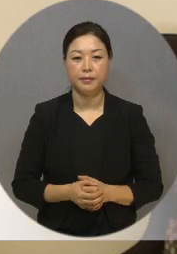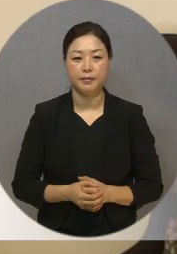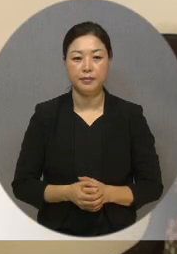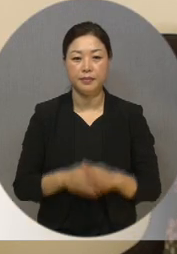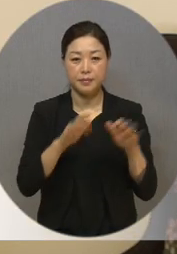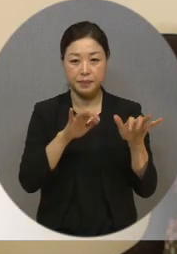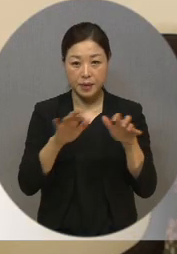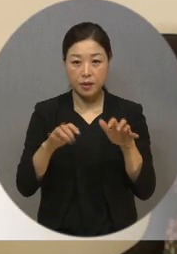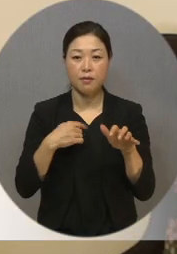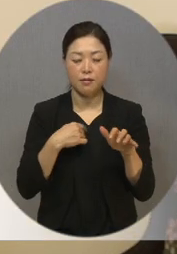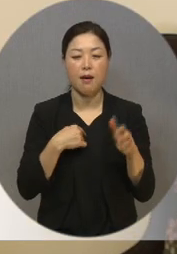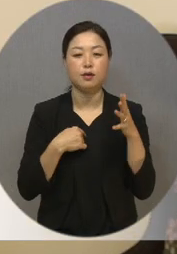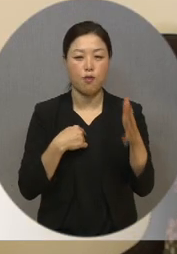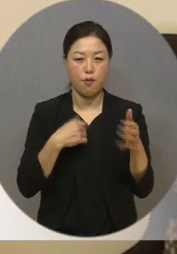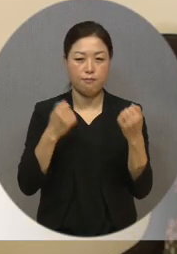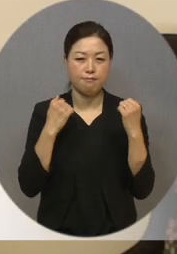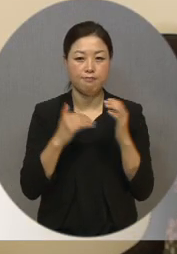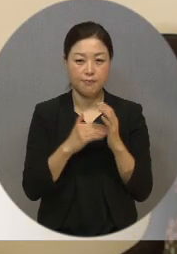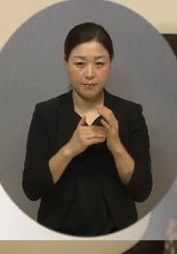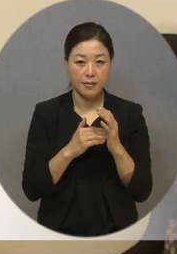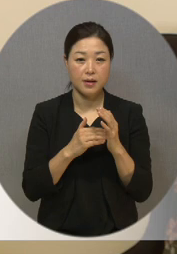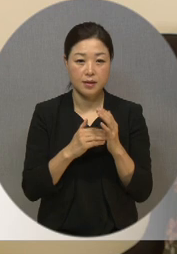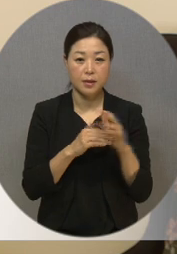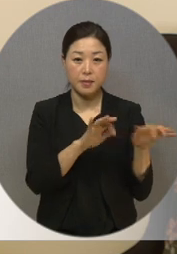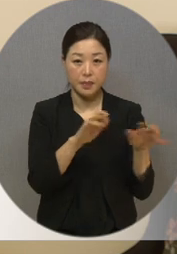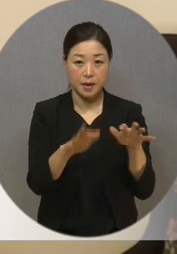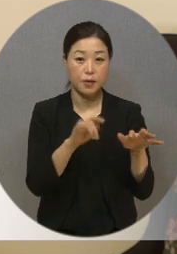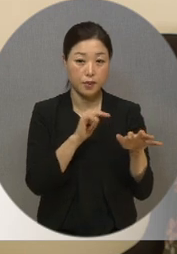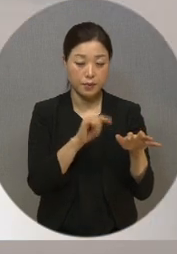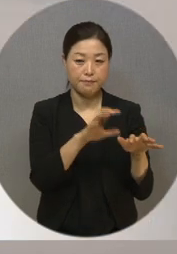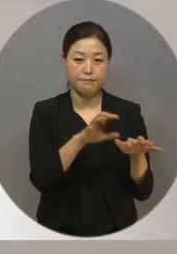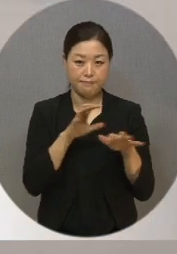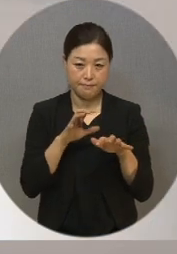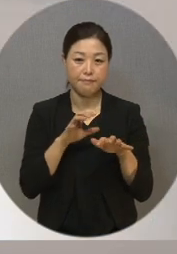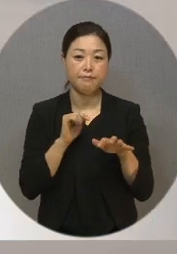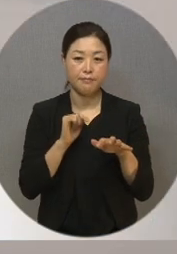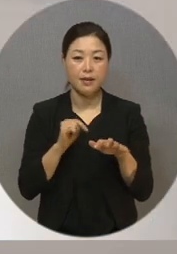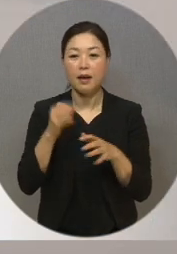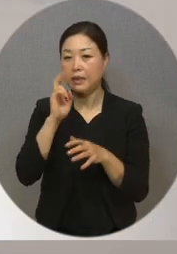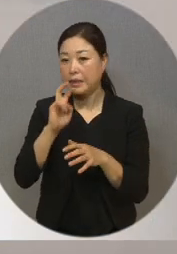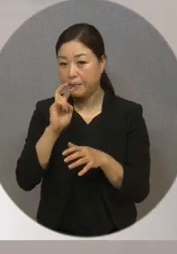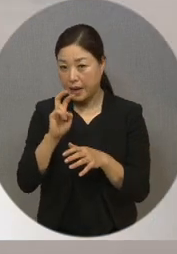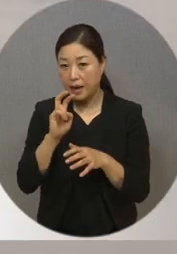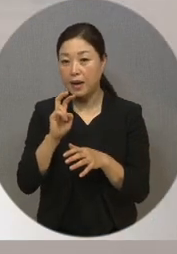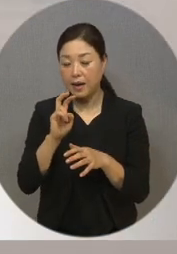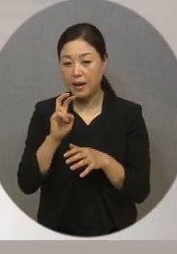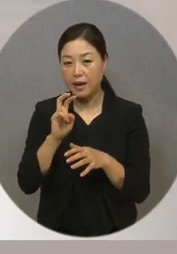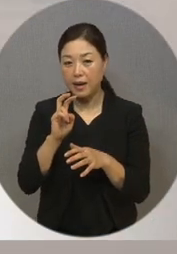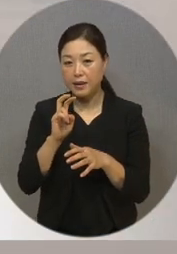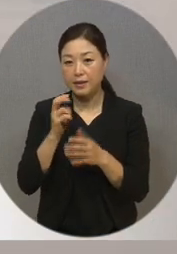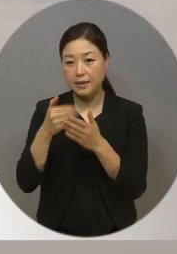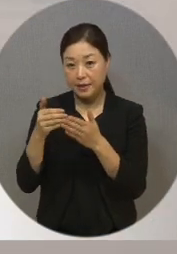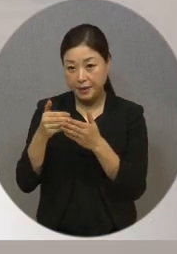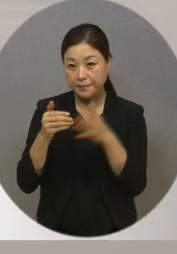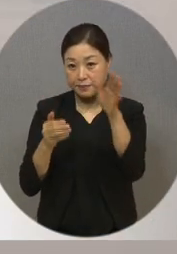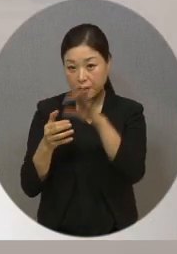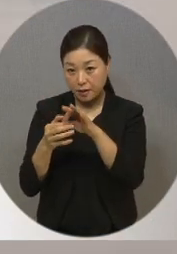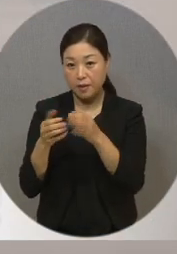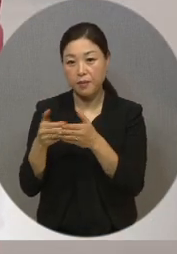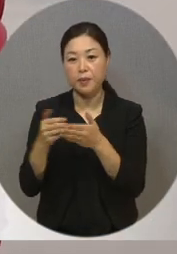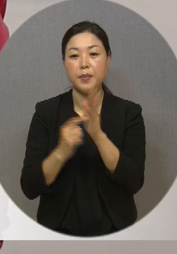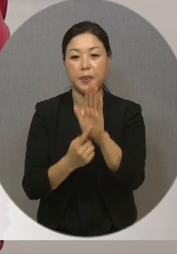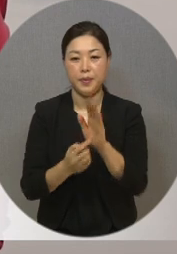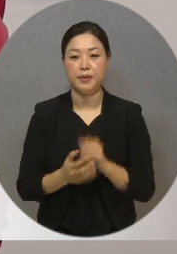피아노를 전공했기 때문에 피아노를 중심으로 해서 음악적인 요소들을 캠퍼스로 이동시킨